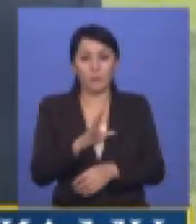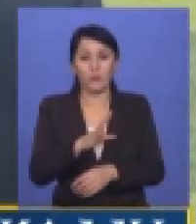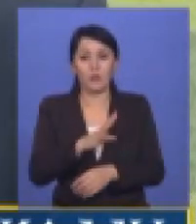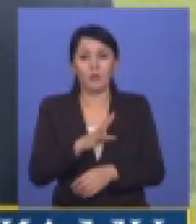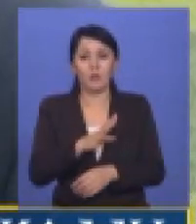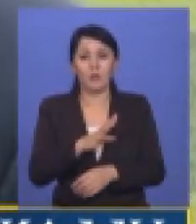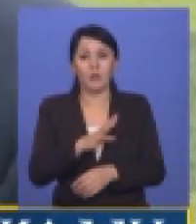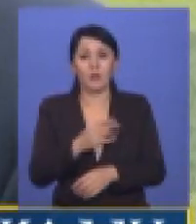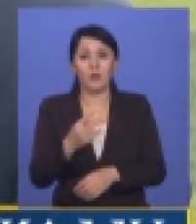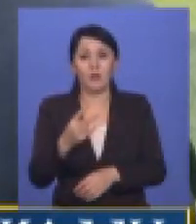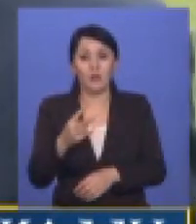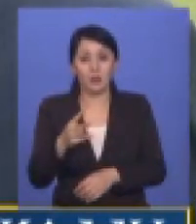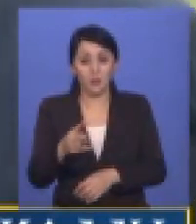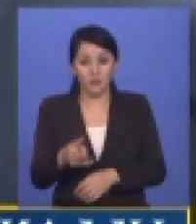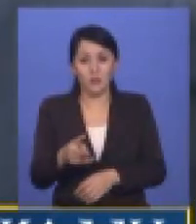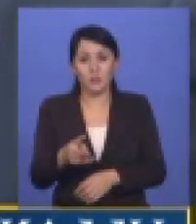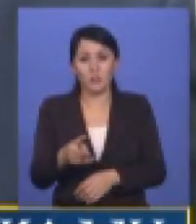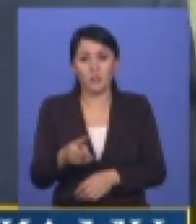Бұл